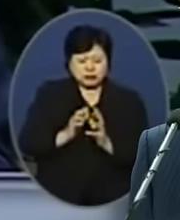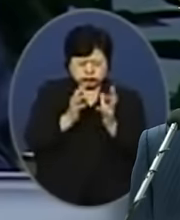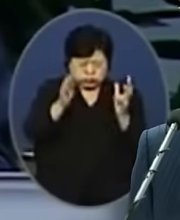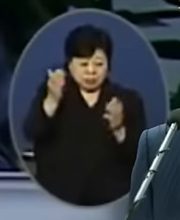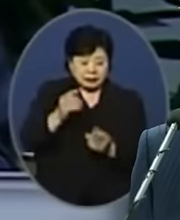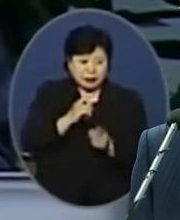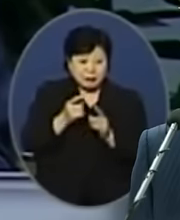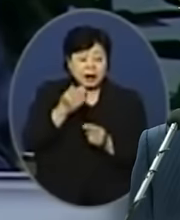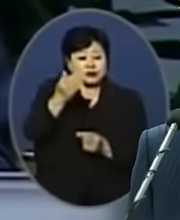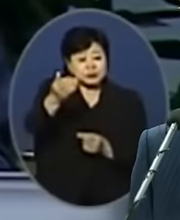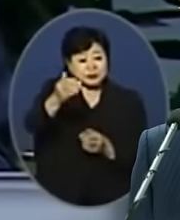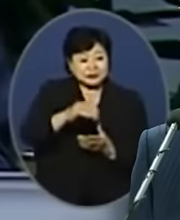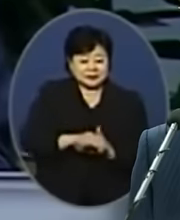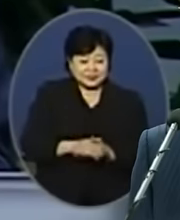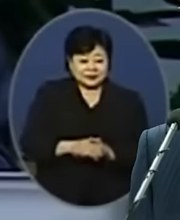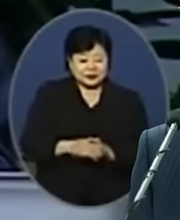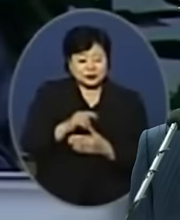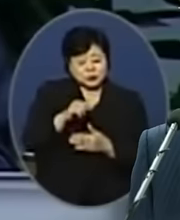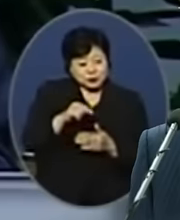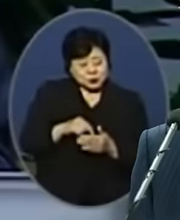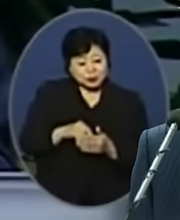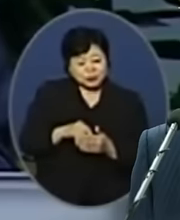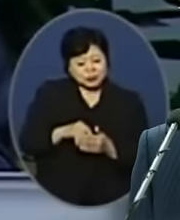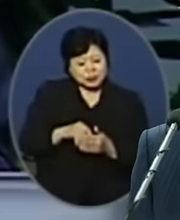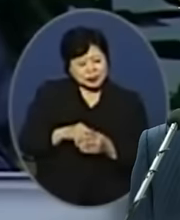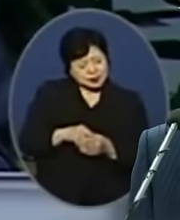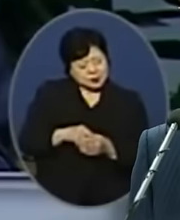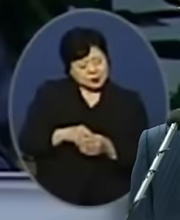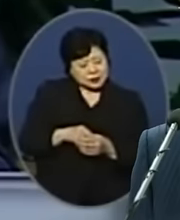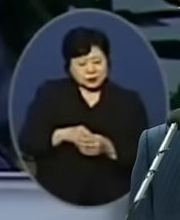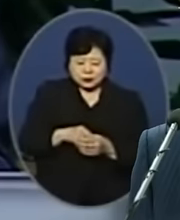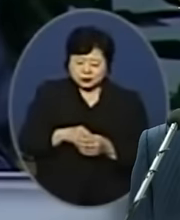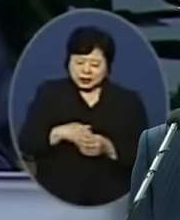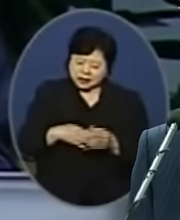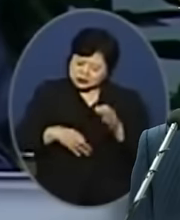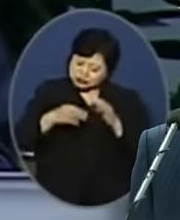그렇게 내가 말을 하면서도 내 속으로 괜한 소리 하는 건 아닌가.